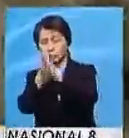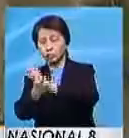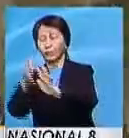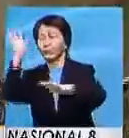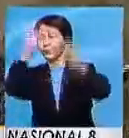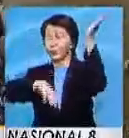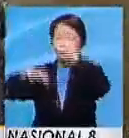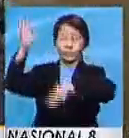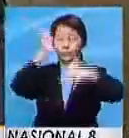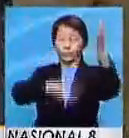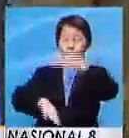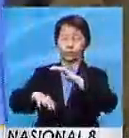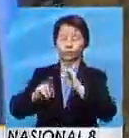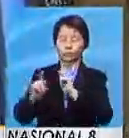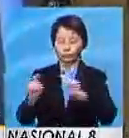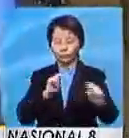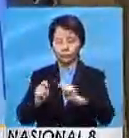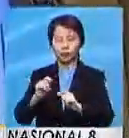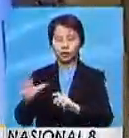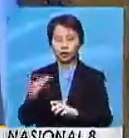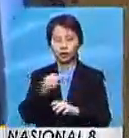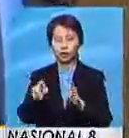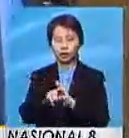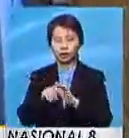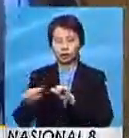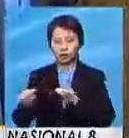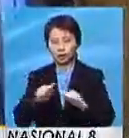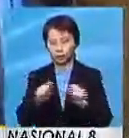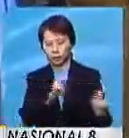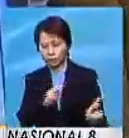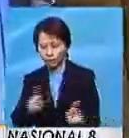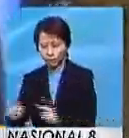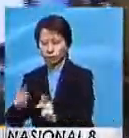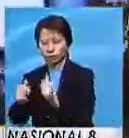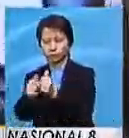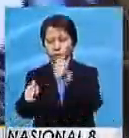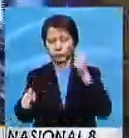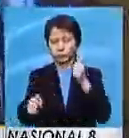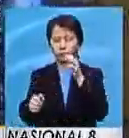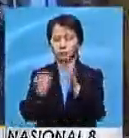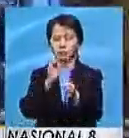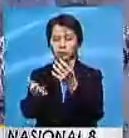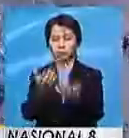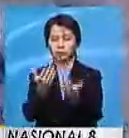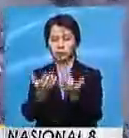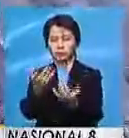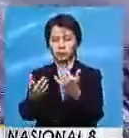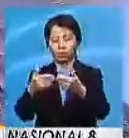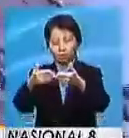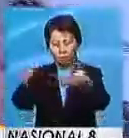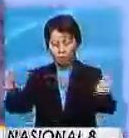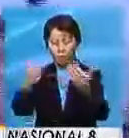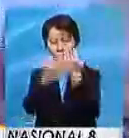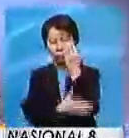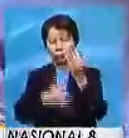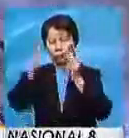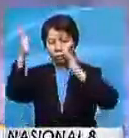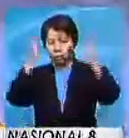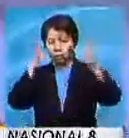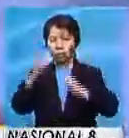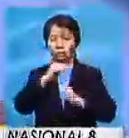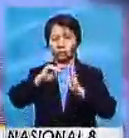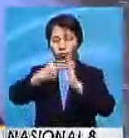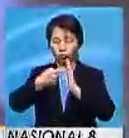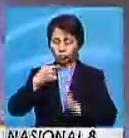jerebu. Antara tindakan yang diambil, mengaktifkan pelan tindakan pencegahan pembakaran terbuka di seluruh negara juga